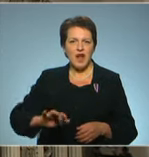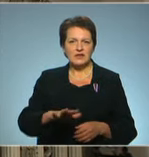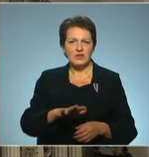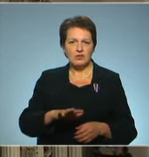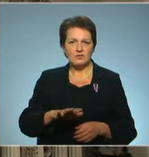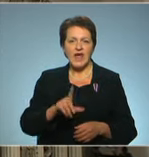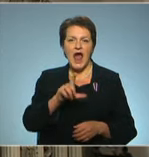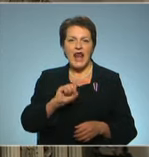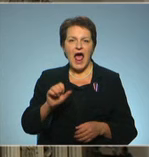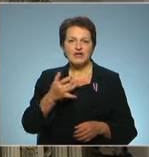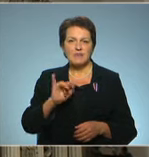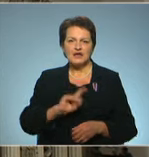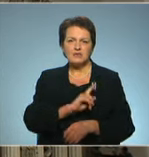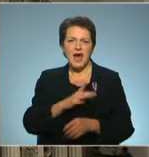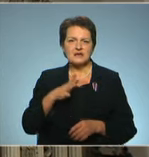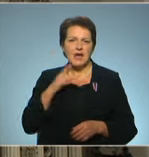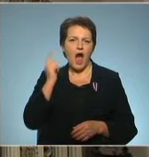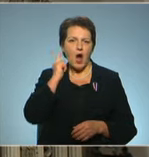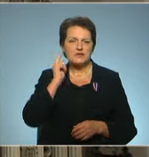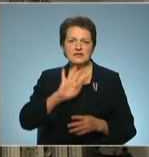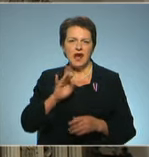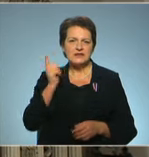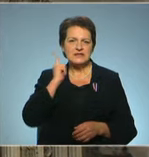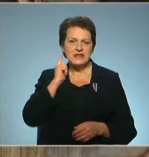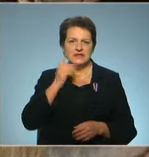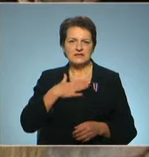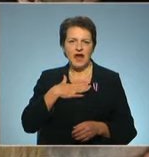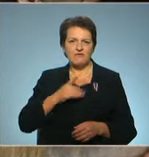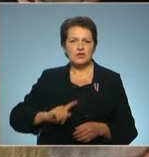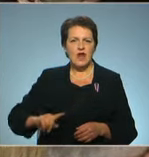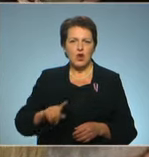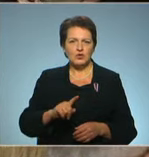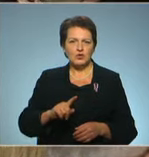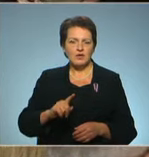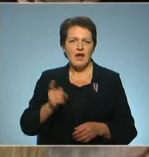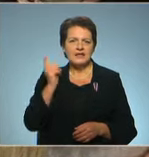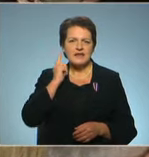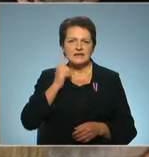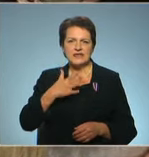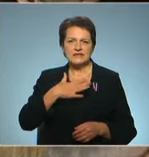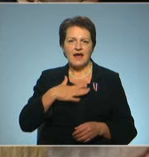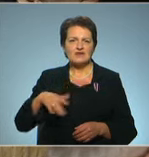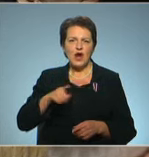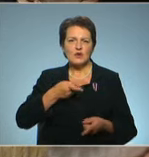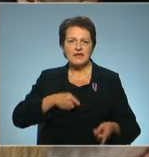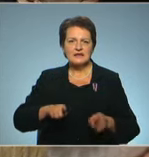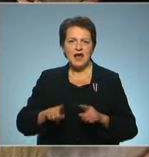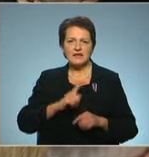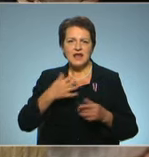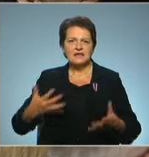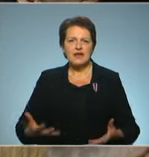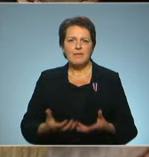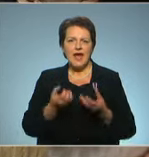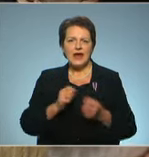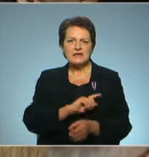spēks esot bijis ausīs, kas dzird savu tautu. Sadzirdēt savas tautas saknes, kas smēlās spēku no